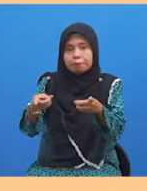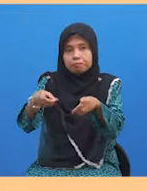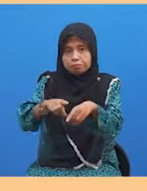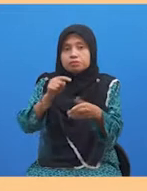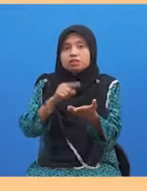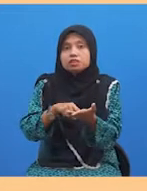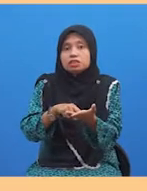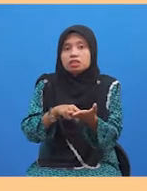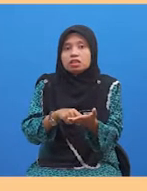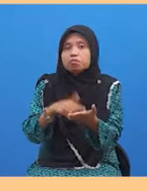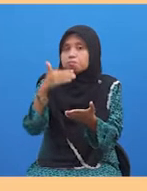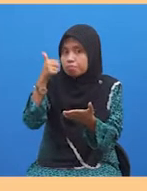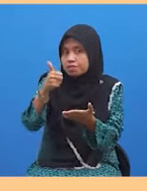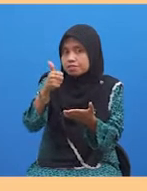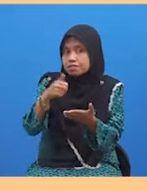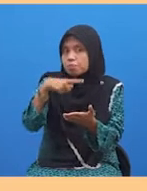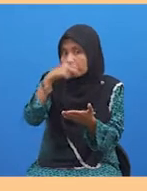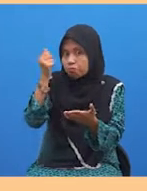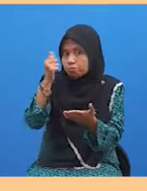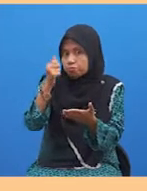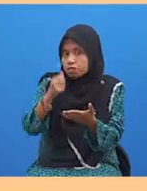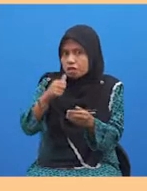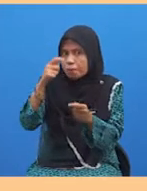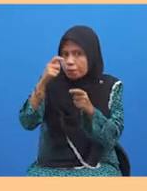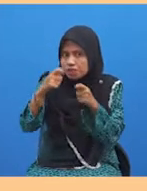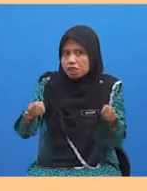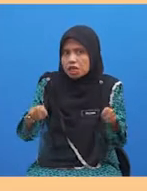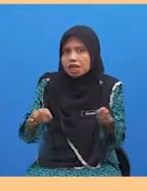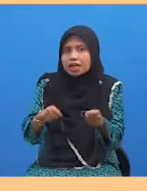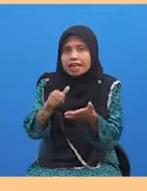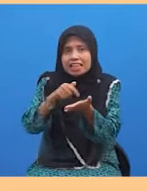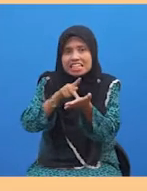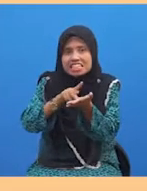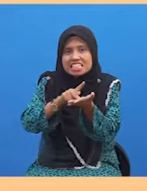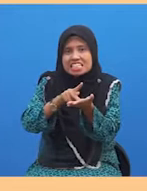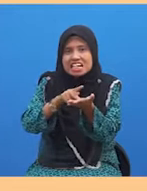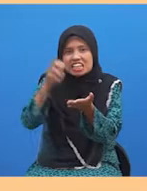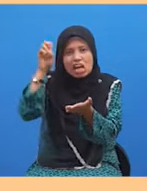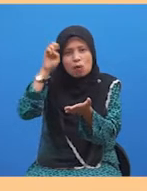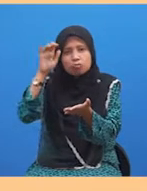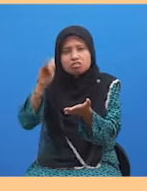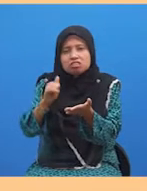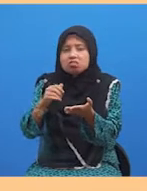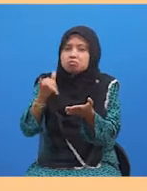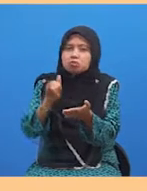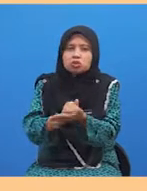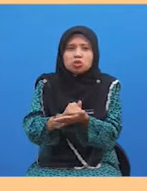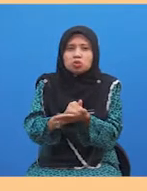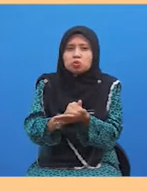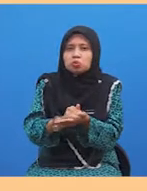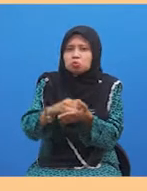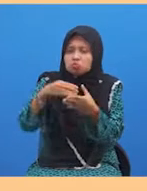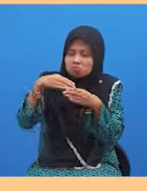Peristiwa ini menarik kerana meninggalkan kesan emosi yang